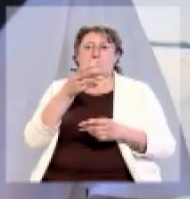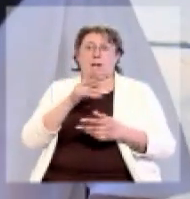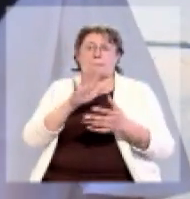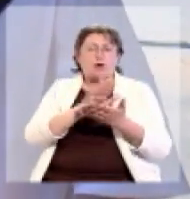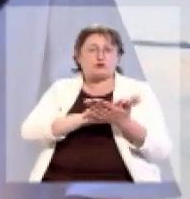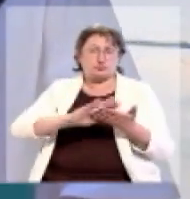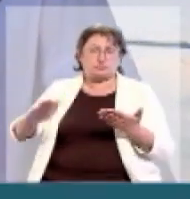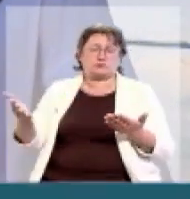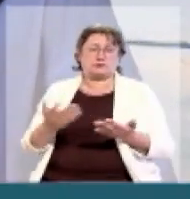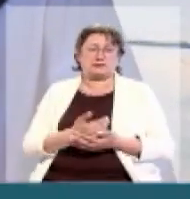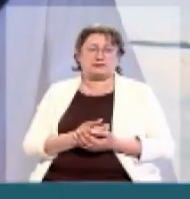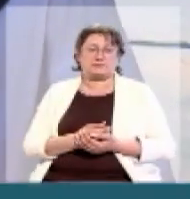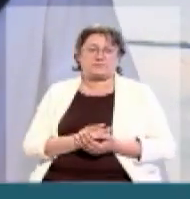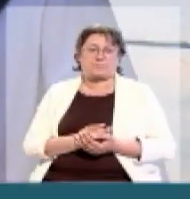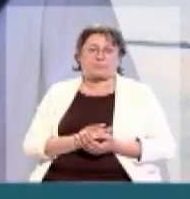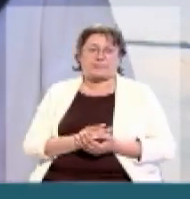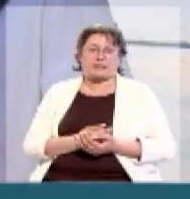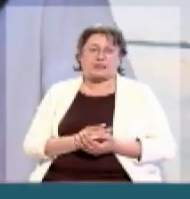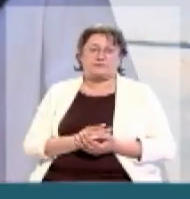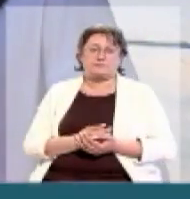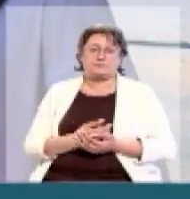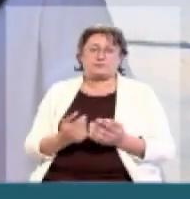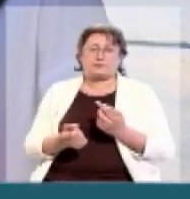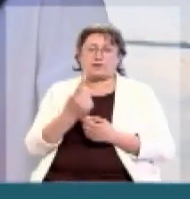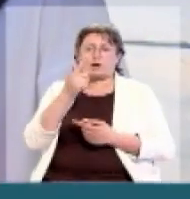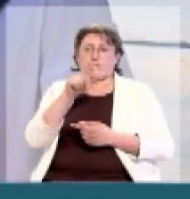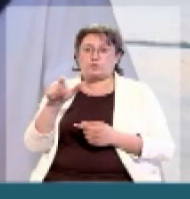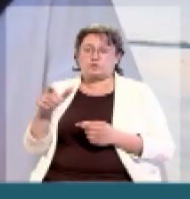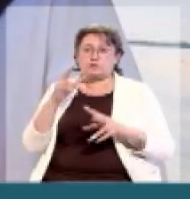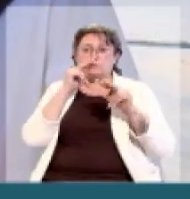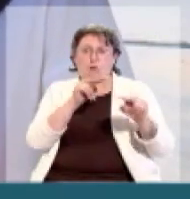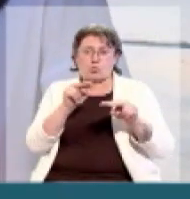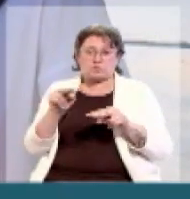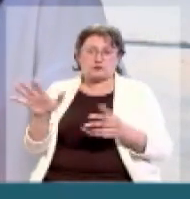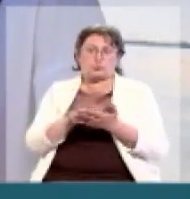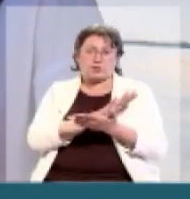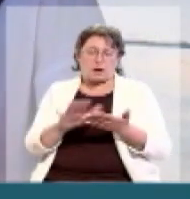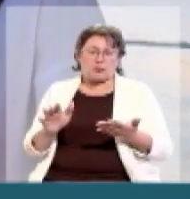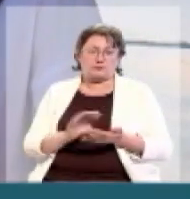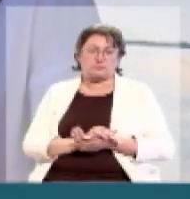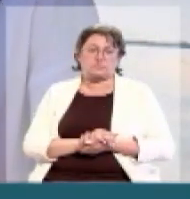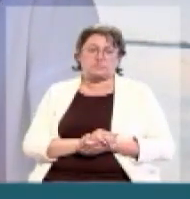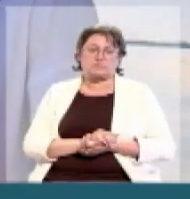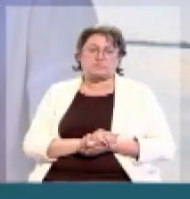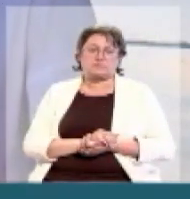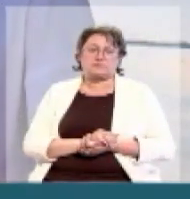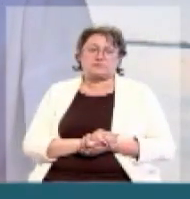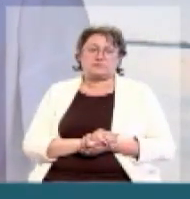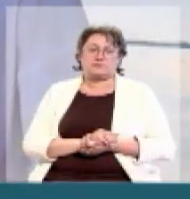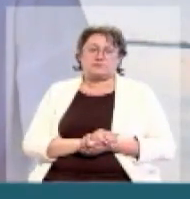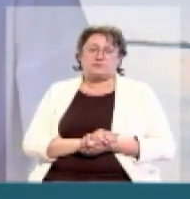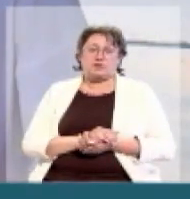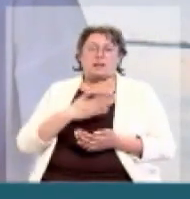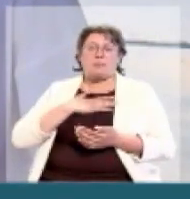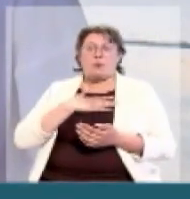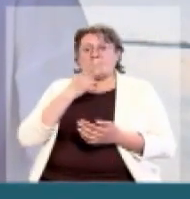чище, что могу сказать. Появились люди, которые смотрят за пляжем, которые убираются, все это делают. На